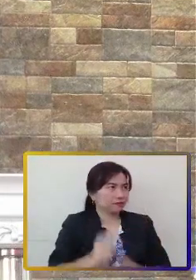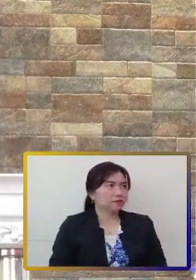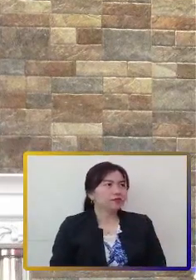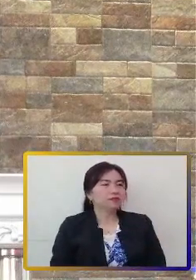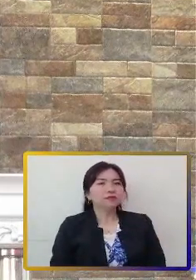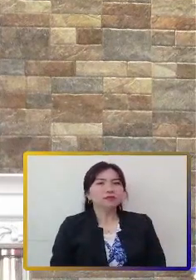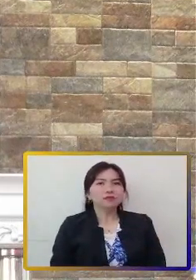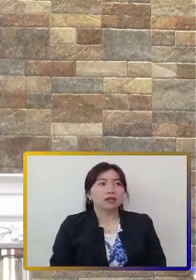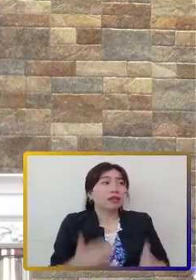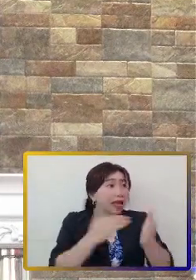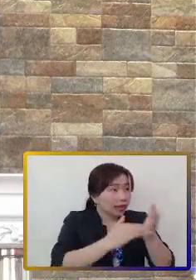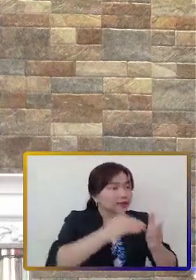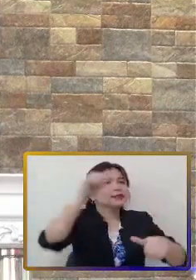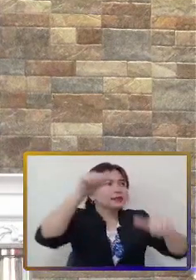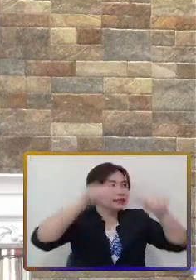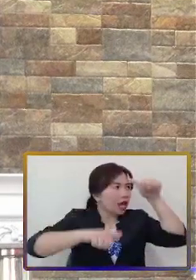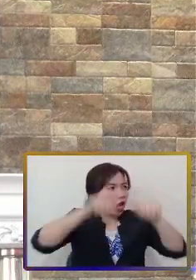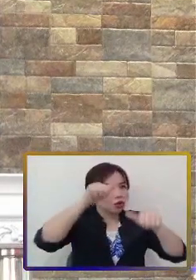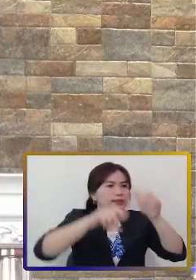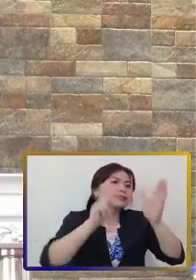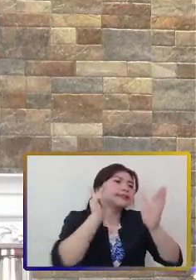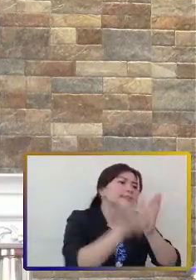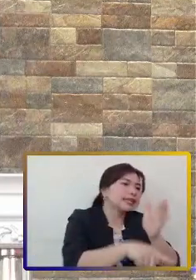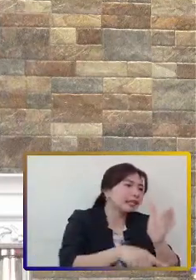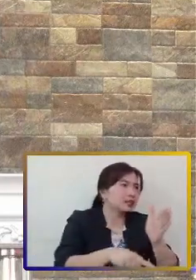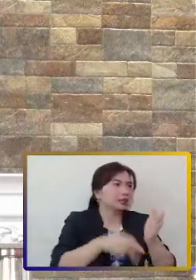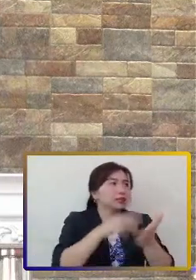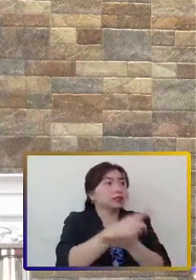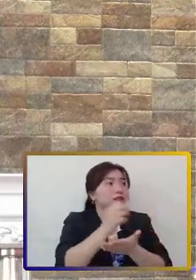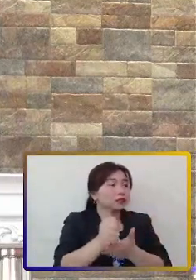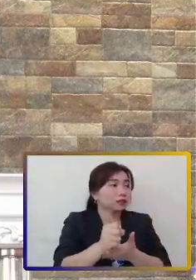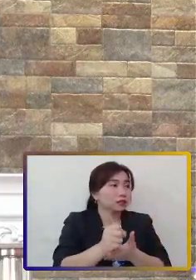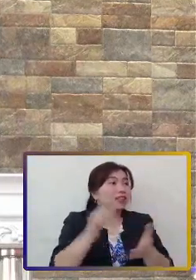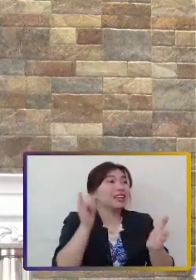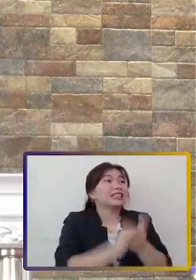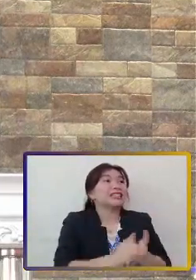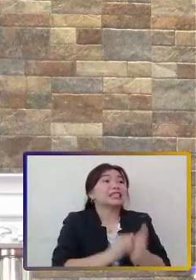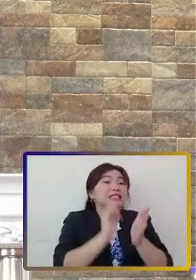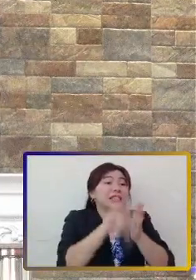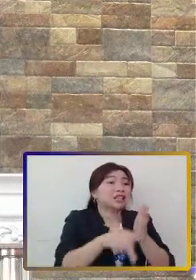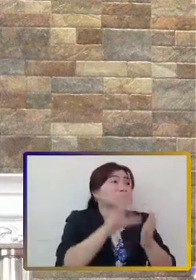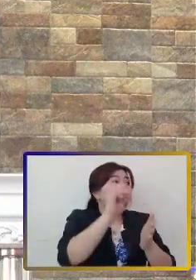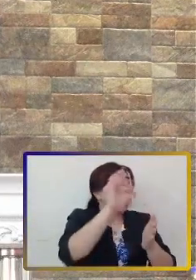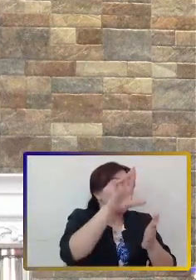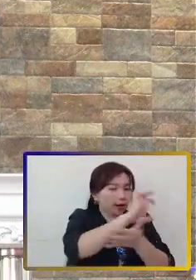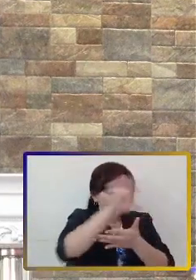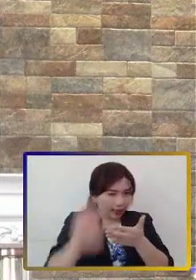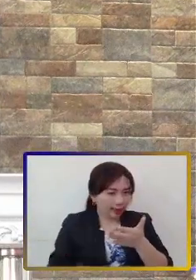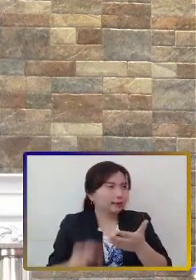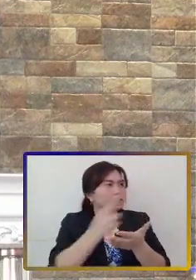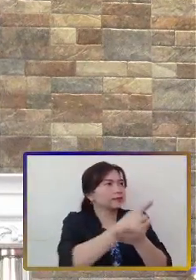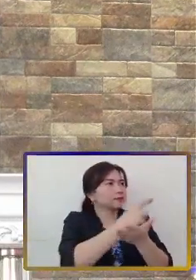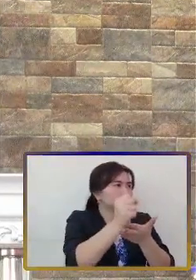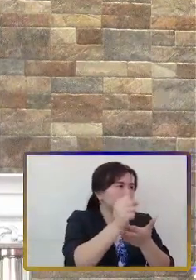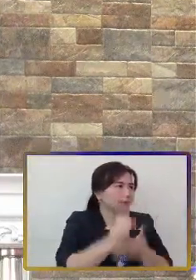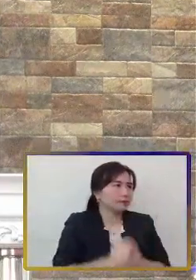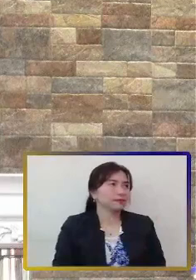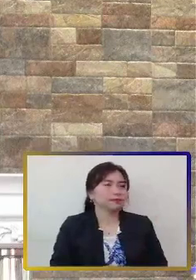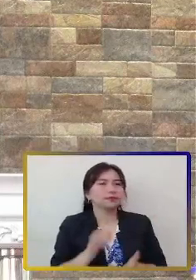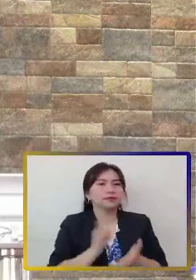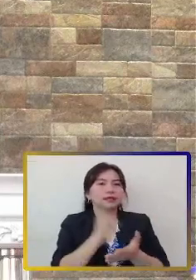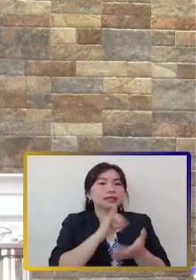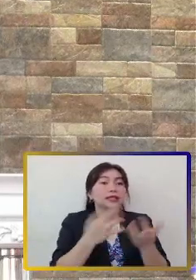Amen kills relationship it kills the conne people As It is a result